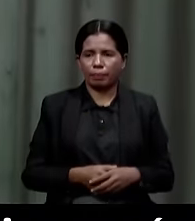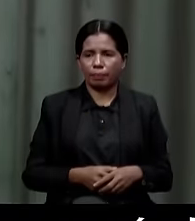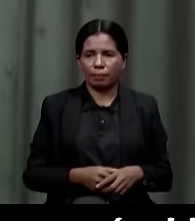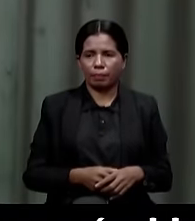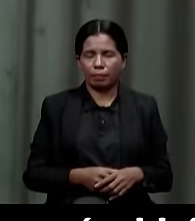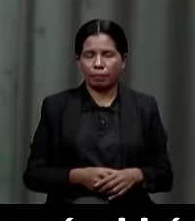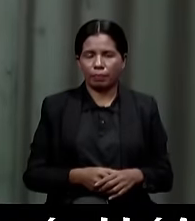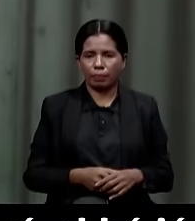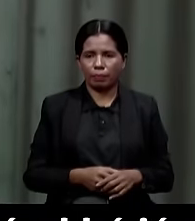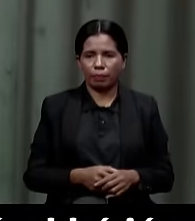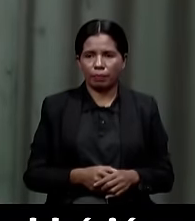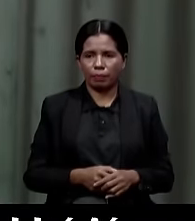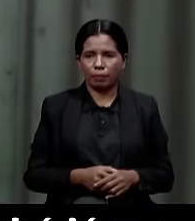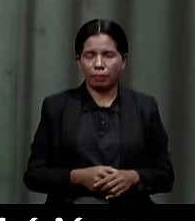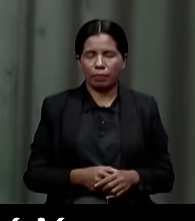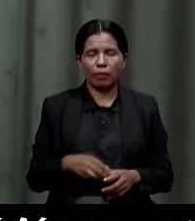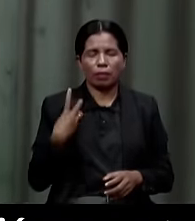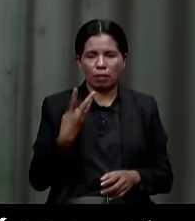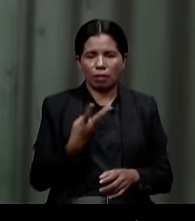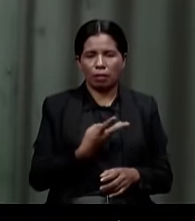maybe. Sa ami,